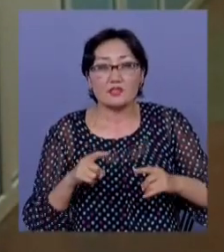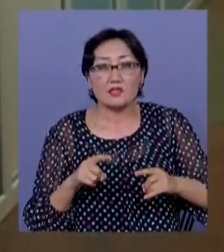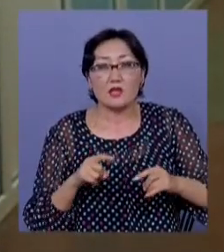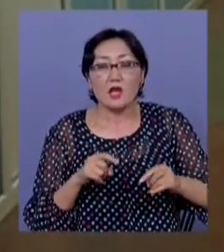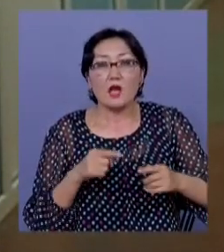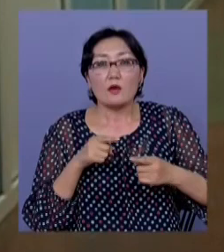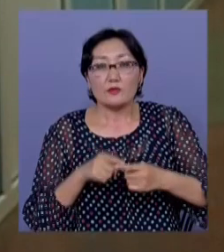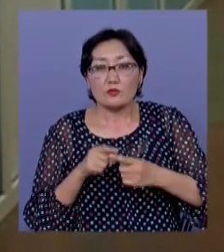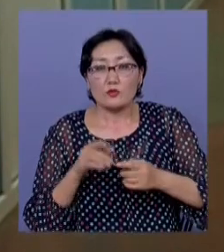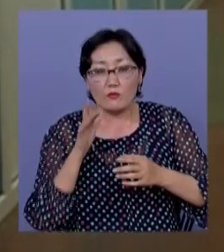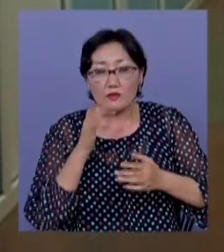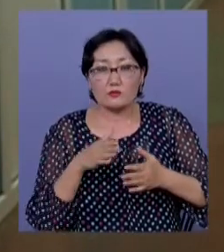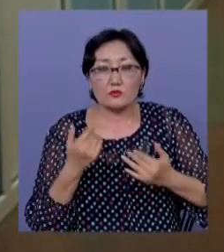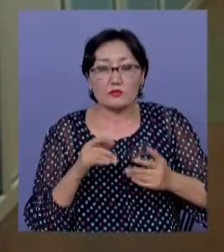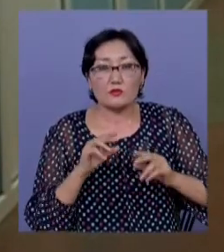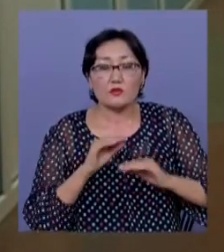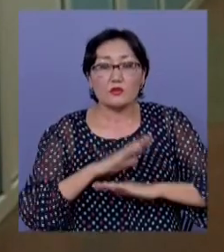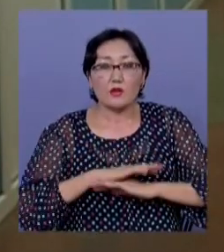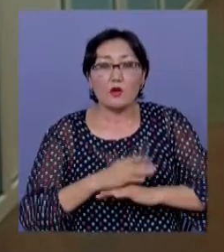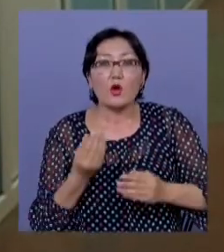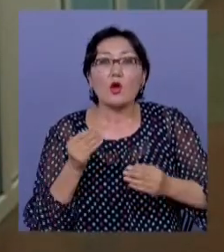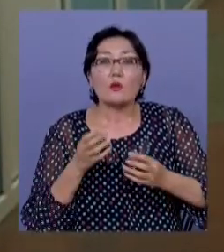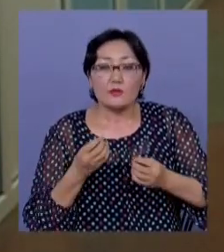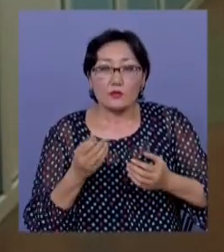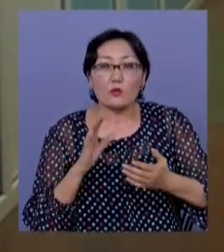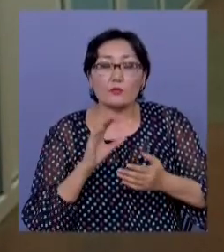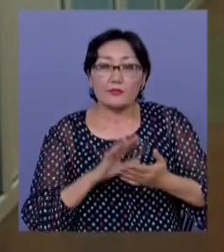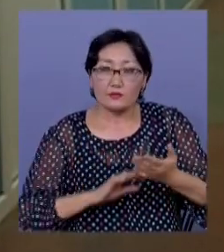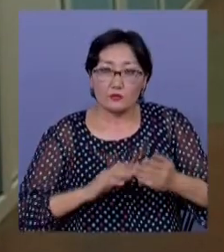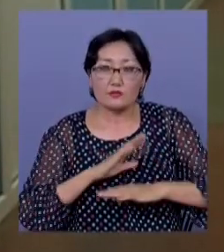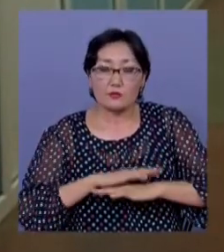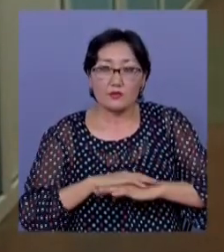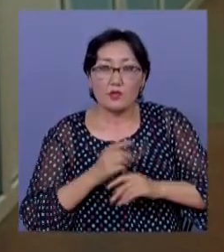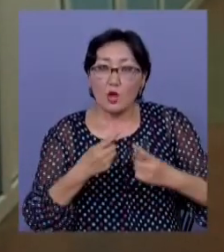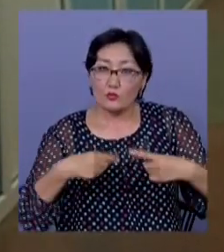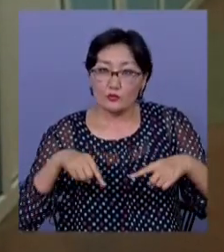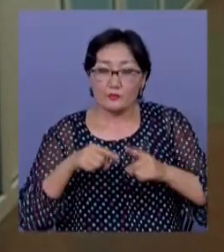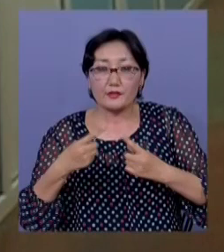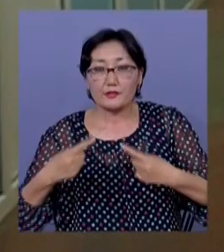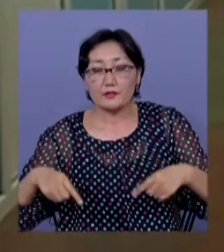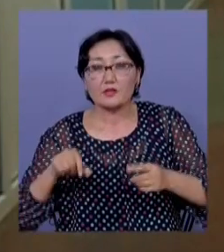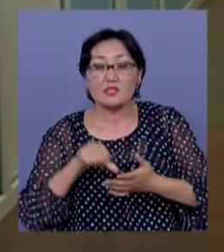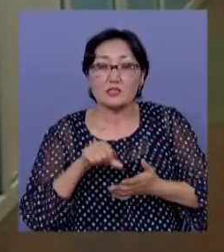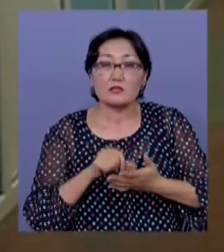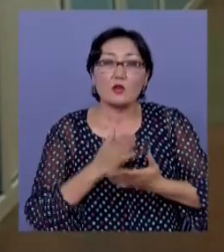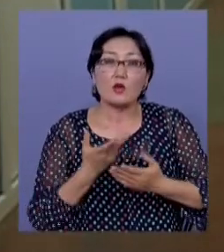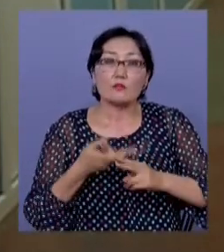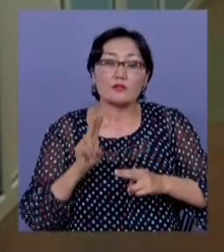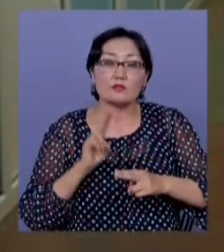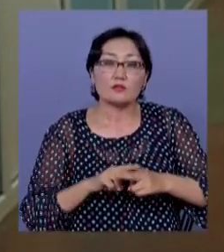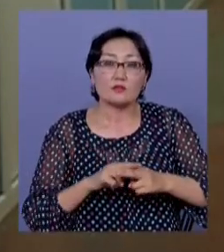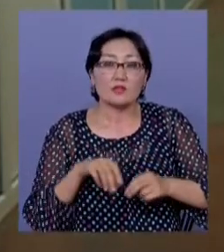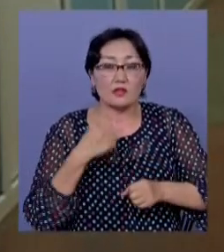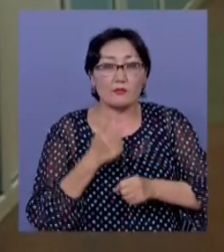жоқ. Олар сабақтан тыс қосымша сабақтарға барады, өздерінің үйірмелеріне қатысады. Сол себепті мектепке келген